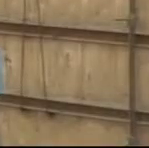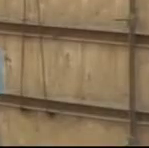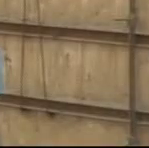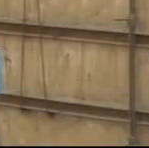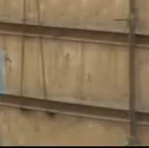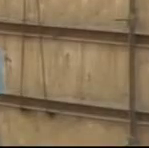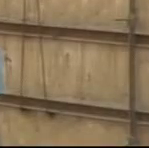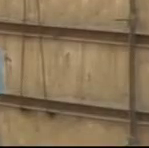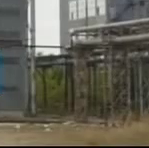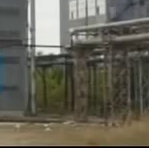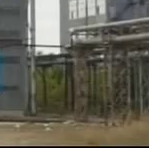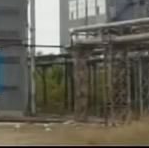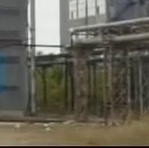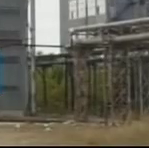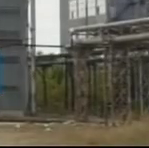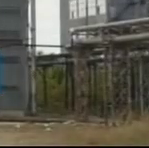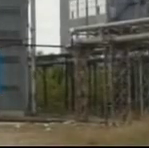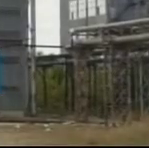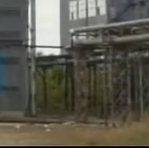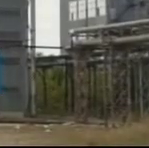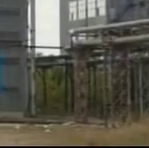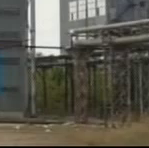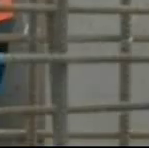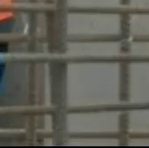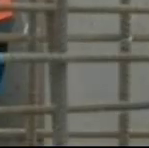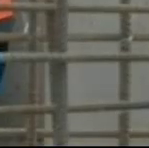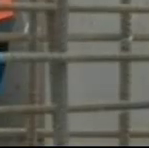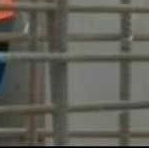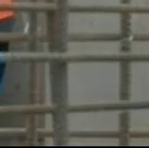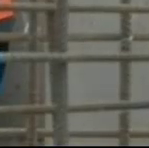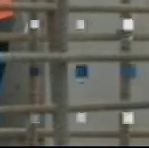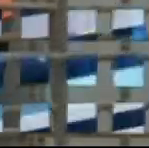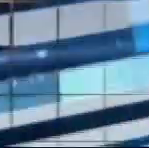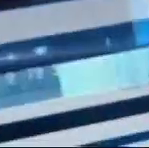сутки. Ожидается, что продукция будет экспортироваться в соседние государства.